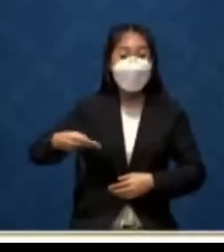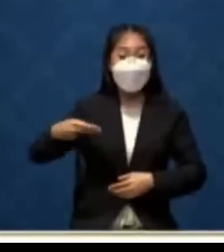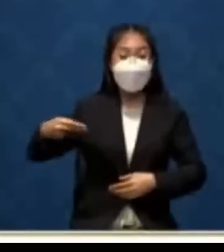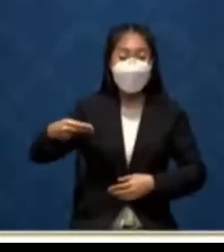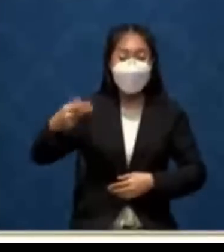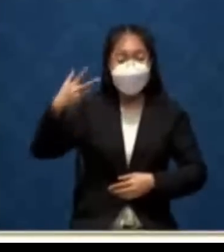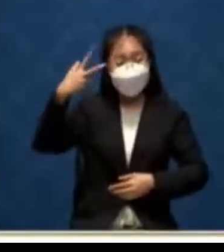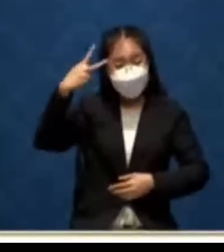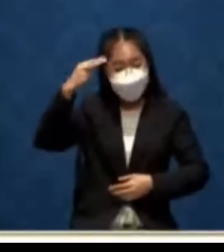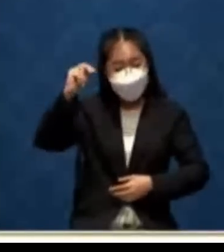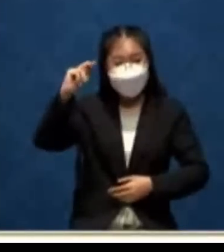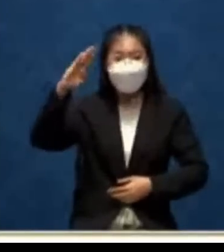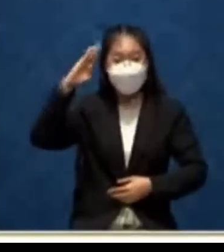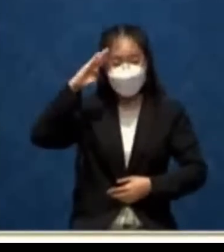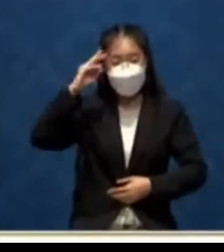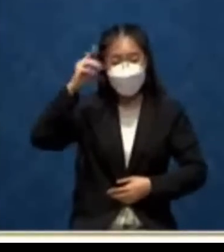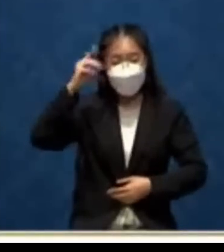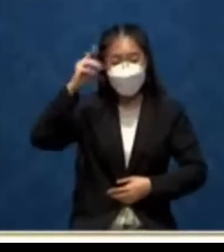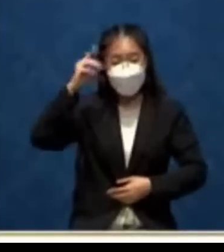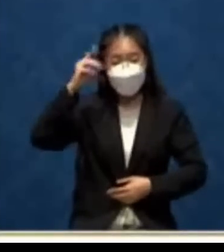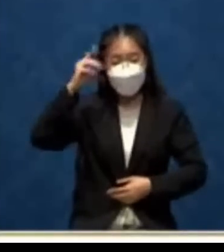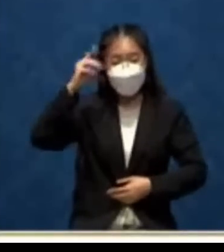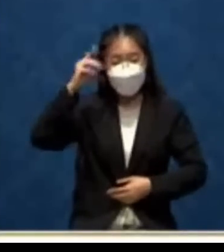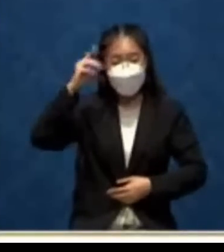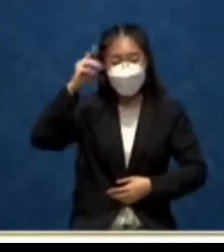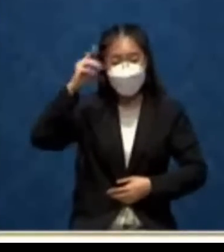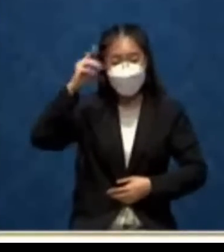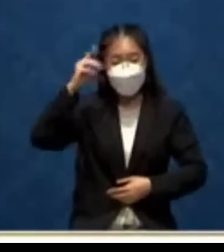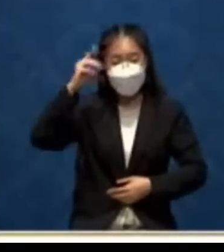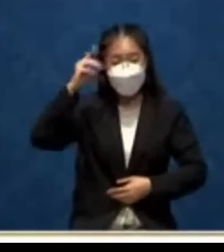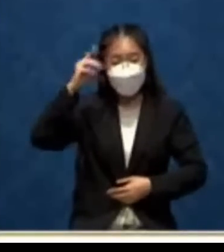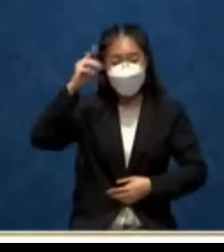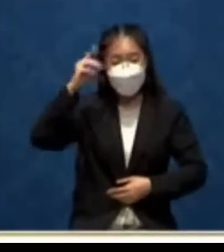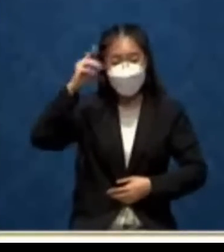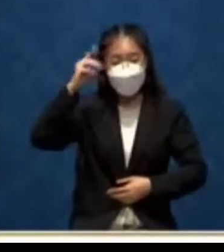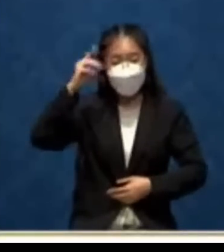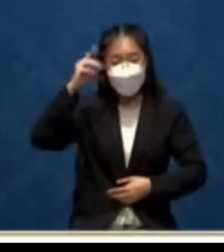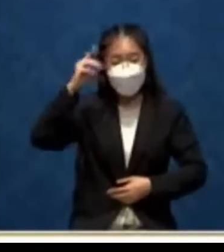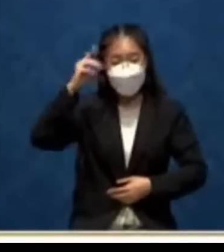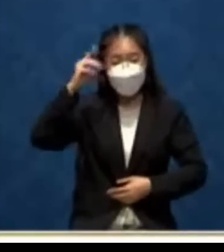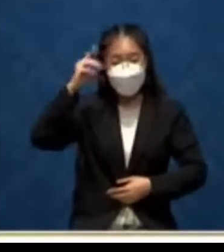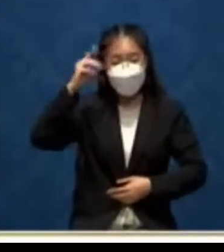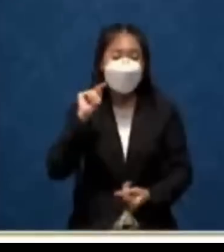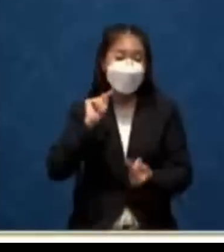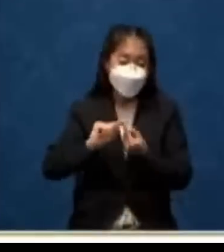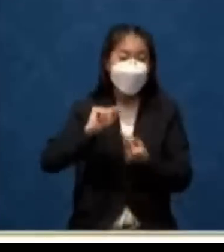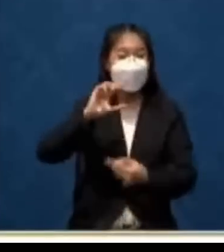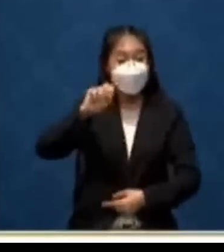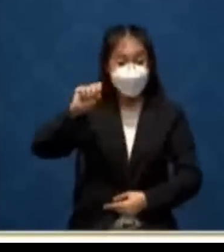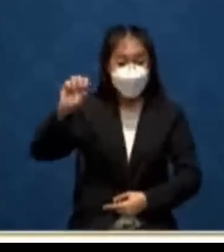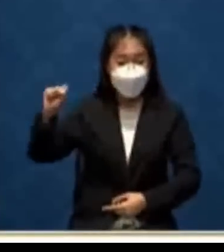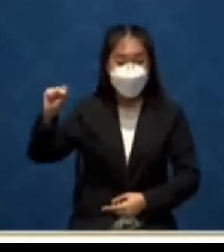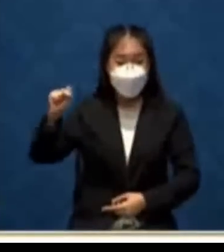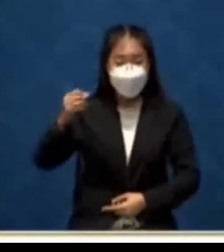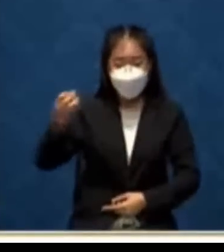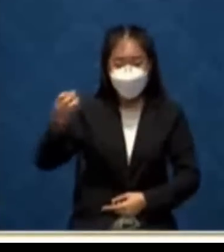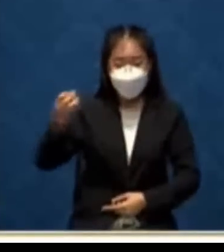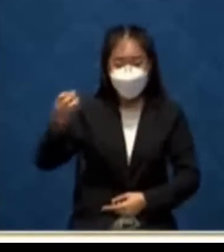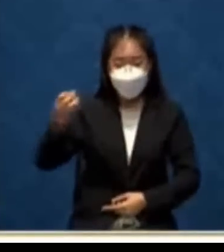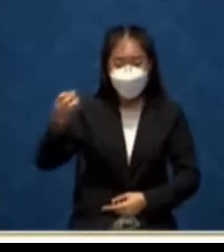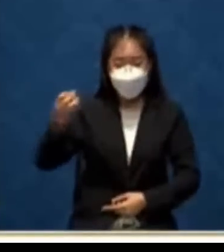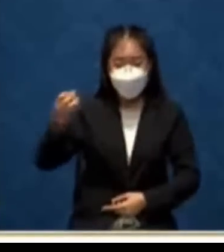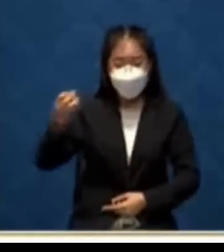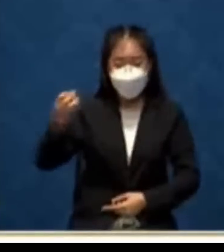ประยุทธ์ต้องถูกเรียกตัวมาสอบสวนซึ่งผมก็ได้ยินจากเพื่อนสมาชิกท่านหนึ่งคุณน้ำจิรา